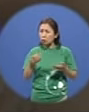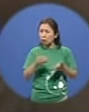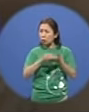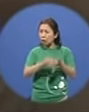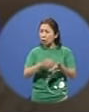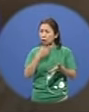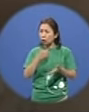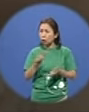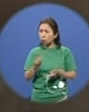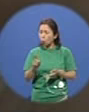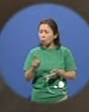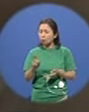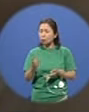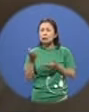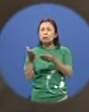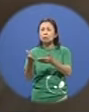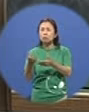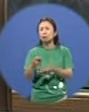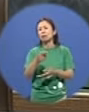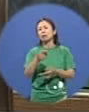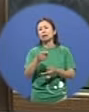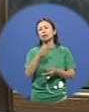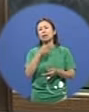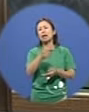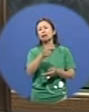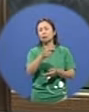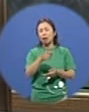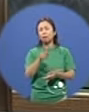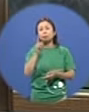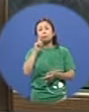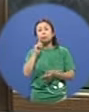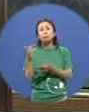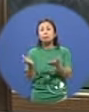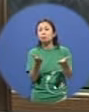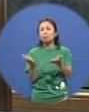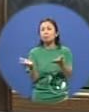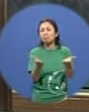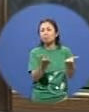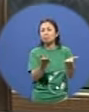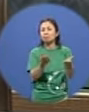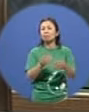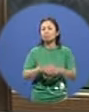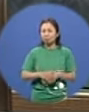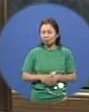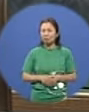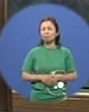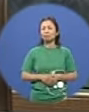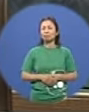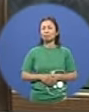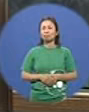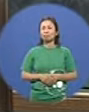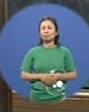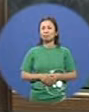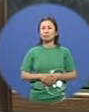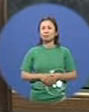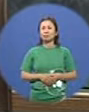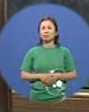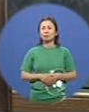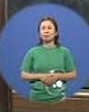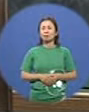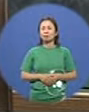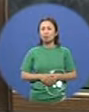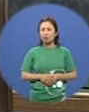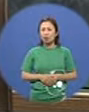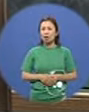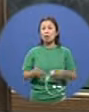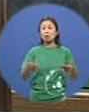すと行ってくるか言ってねはいちょっと話を人人担当者かなんかに聞に行かすんですねうんそれでこうそうすると職場